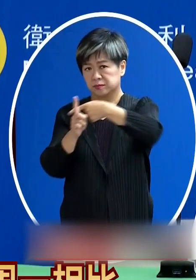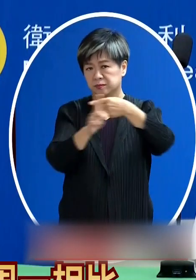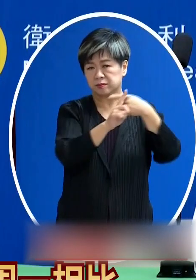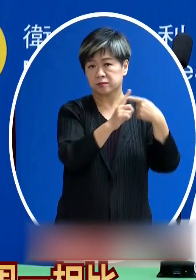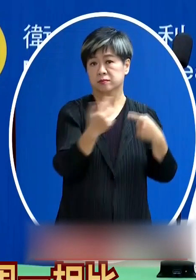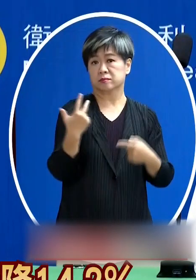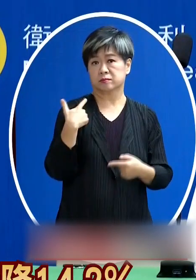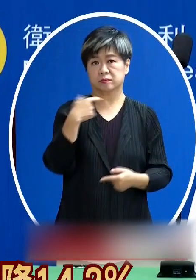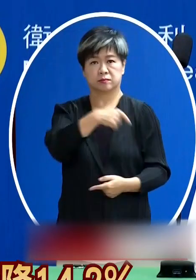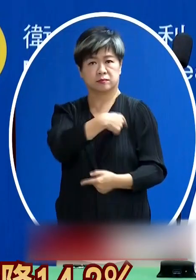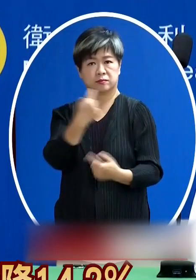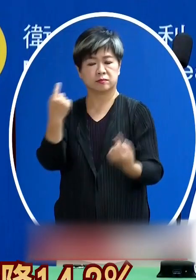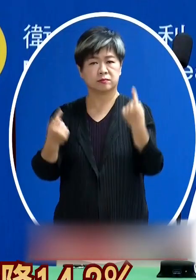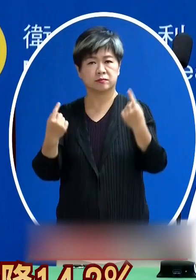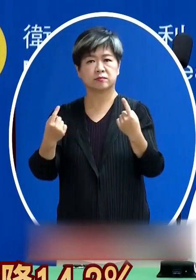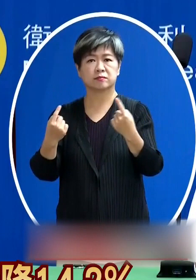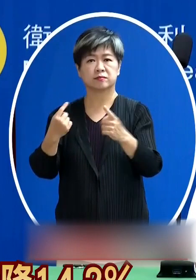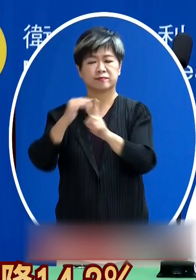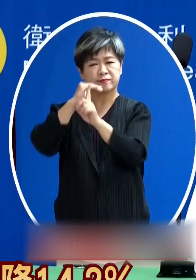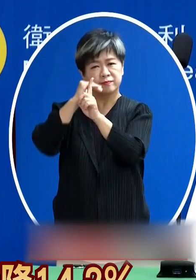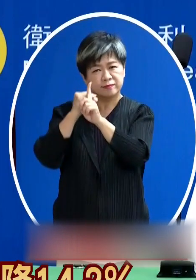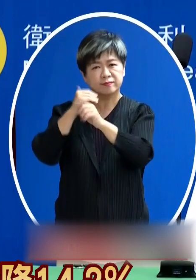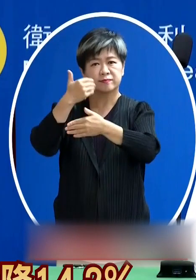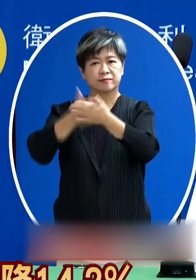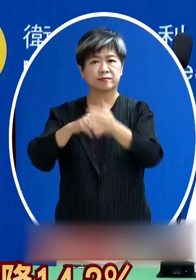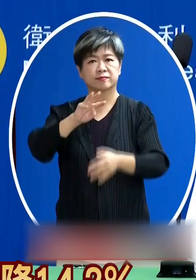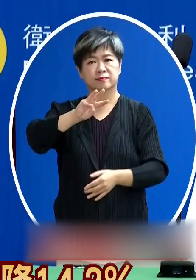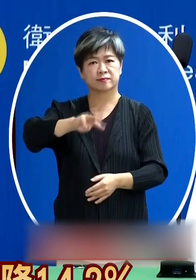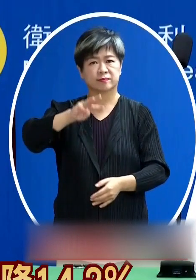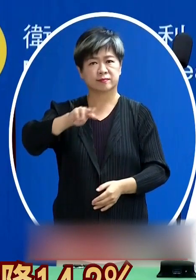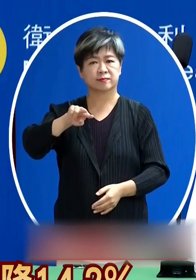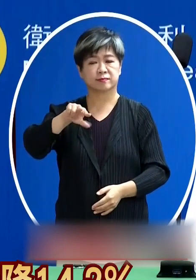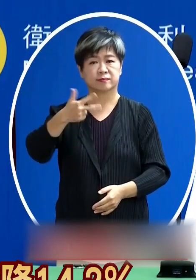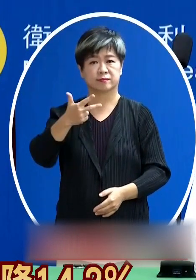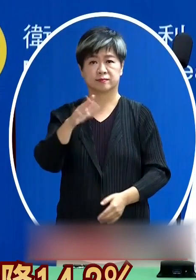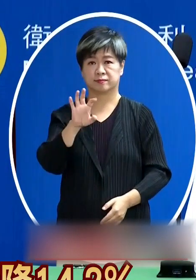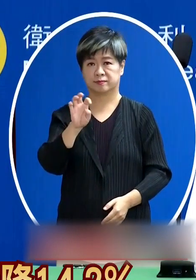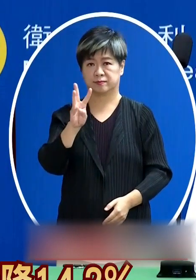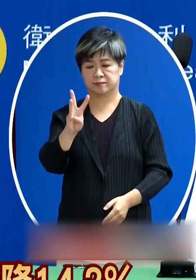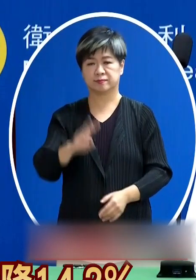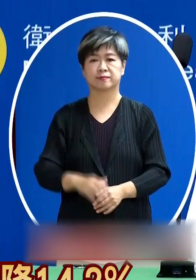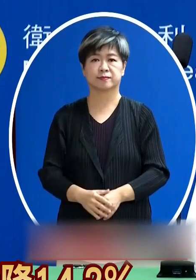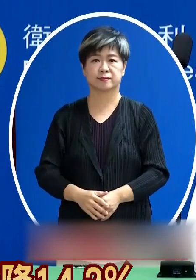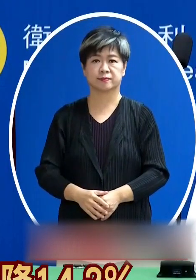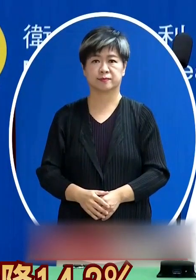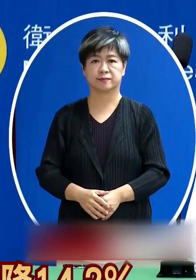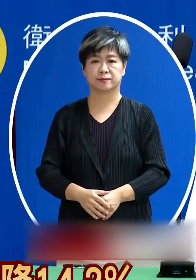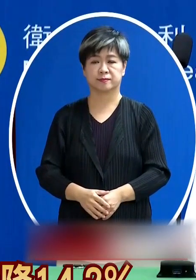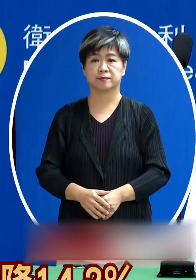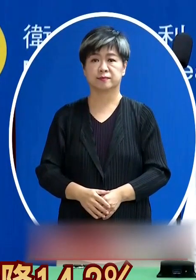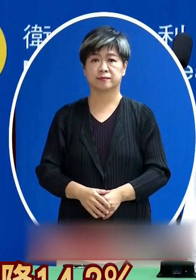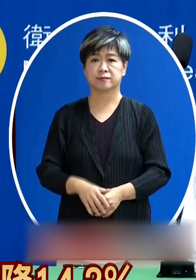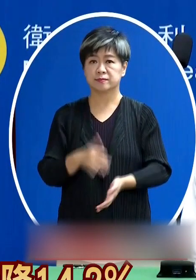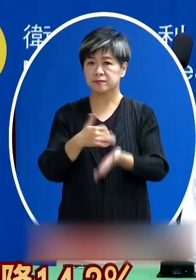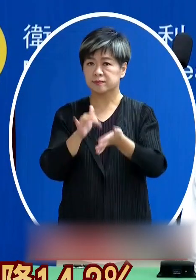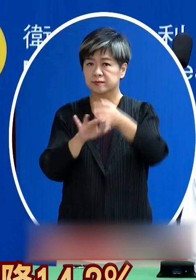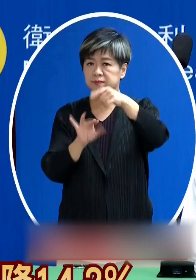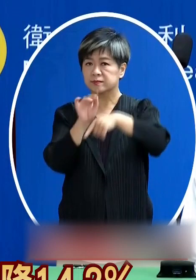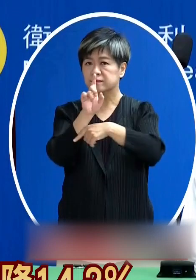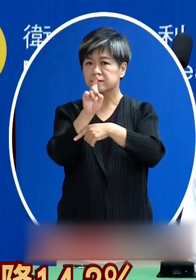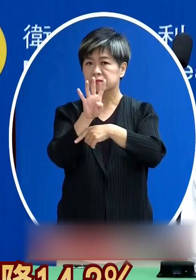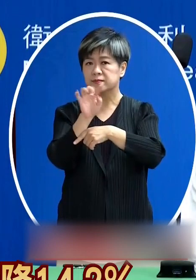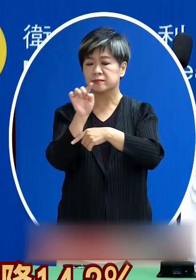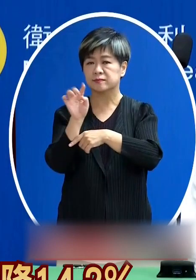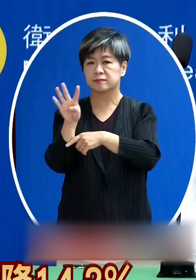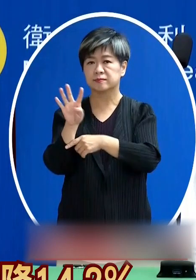周一相比下降了3743例哦，那也下降了这个